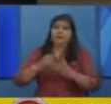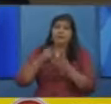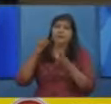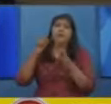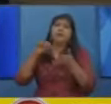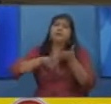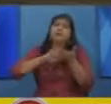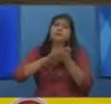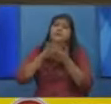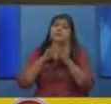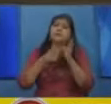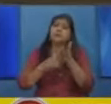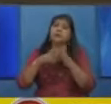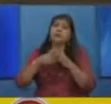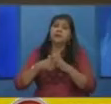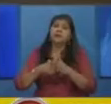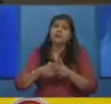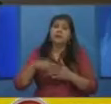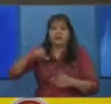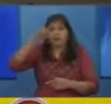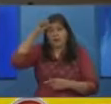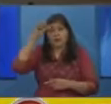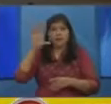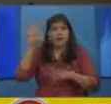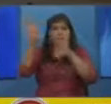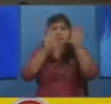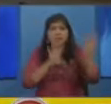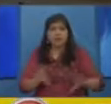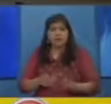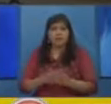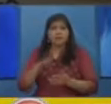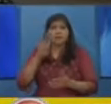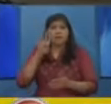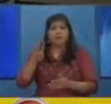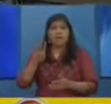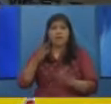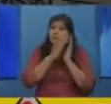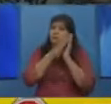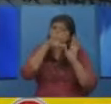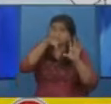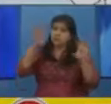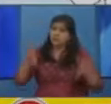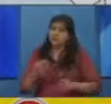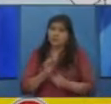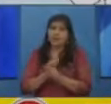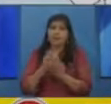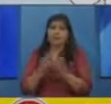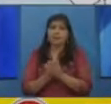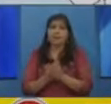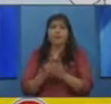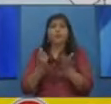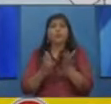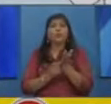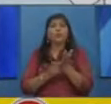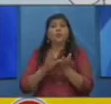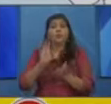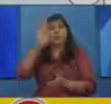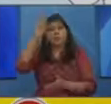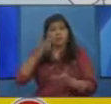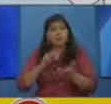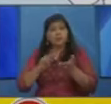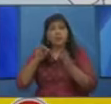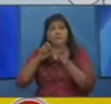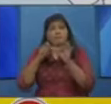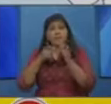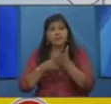शंकराचार्य जी ने भारत की चारों दिशाओं में 4 महत्वपूर्ण मठों की स्थापना की। उत्तर में बद्रिकाश्रम, पूर्व में